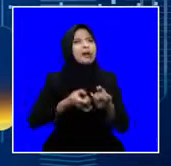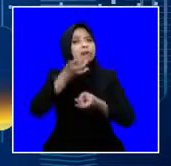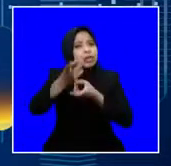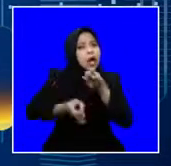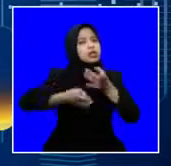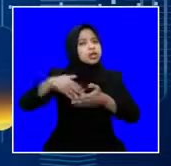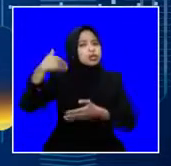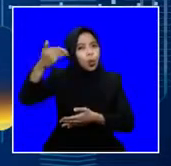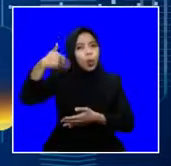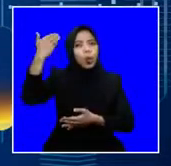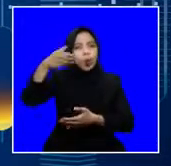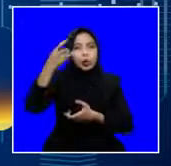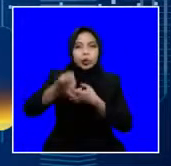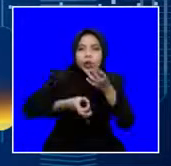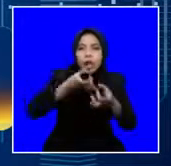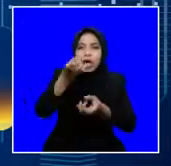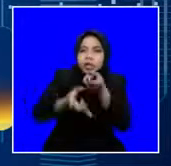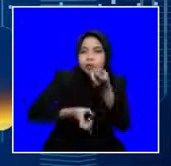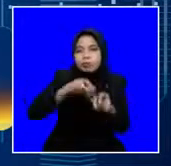dan memberikan